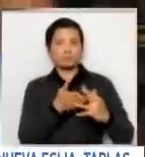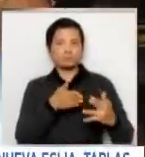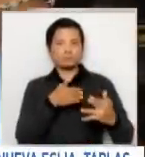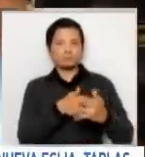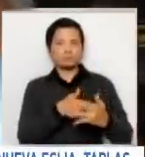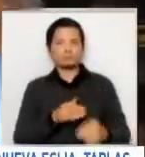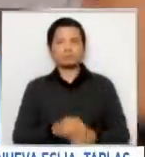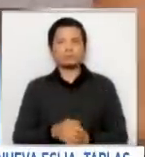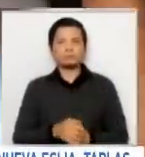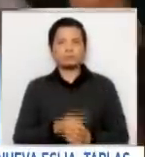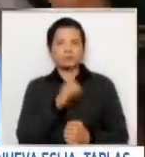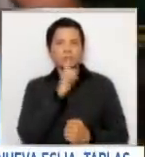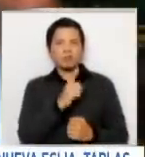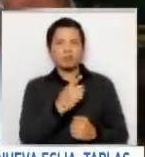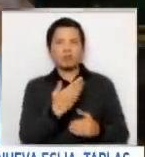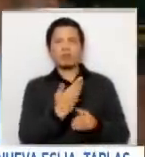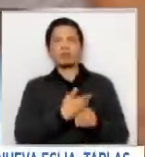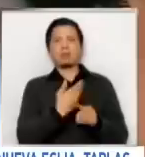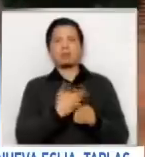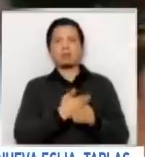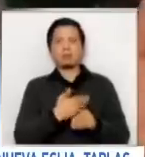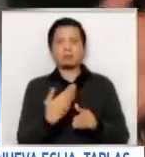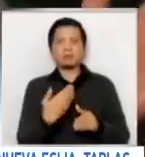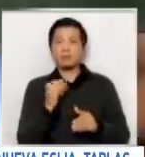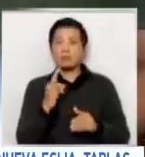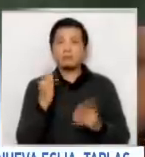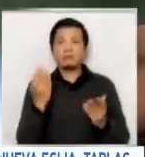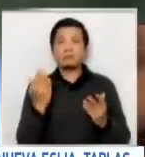hindi po natin itutuloy yun reklamo sa